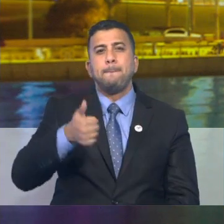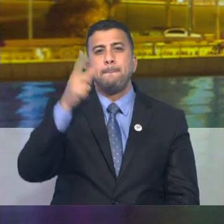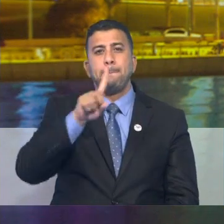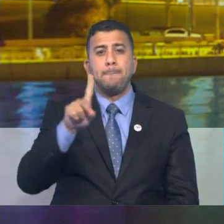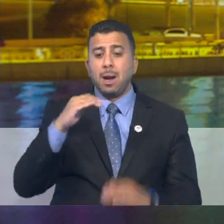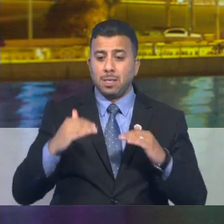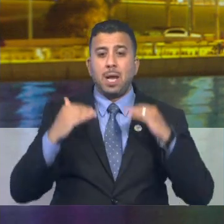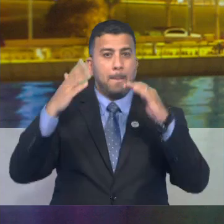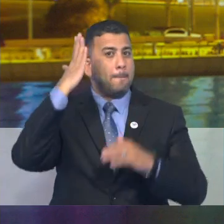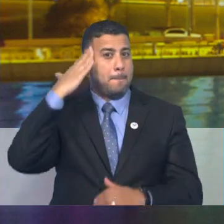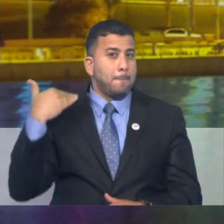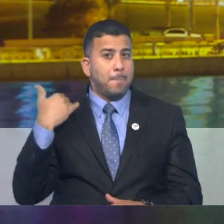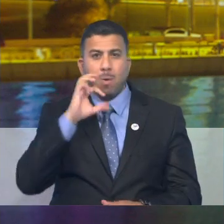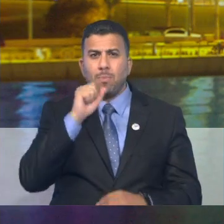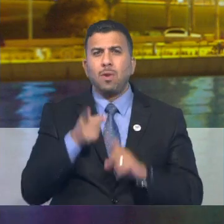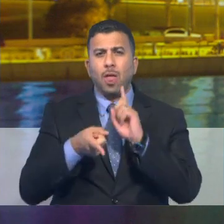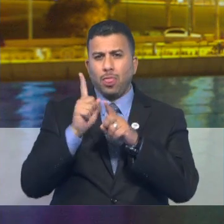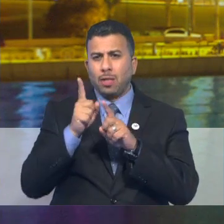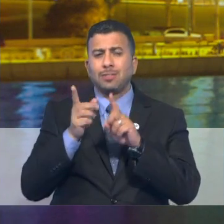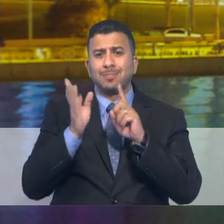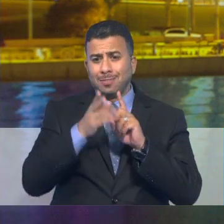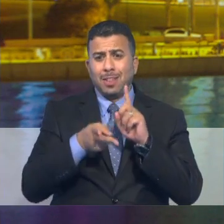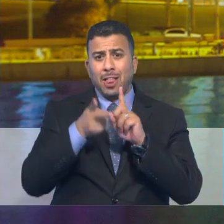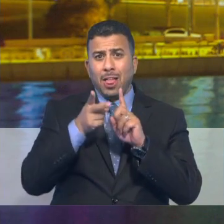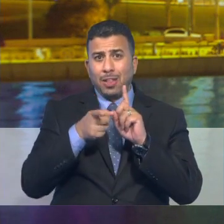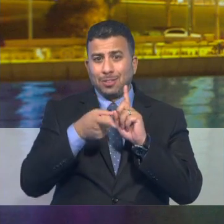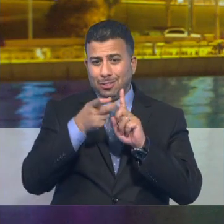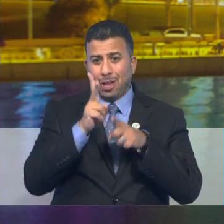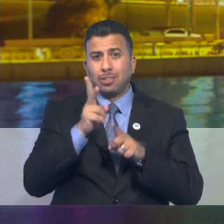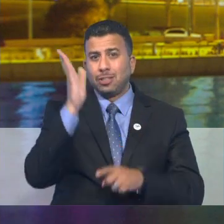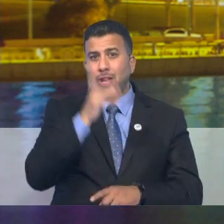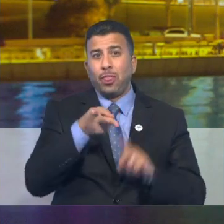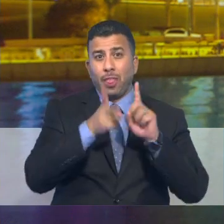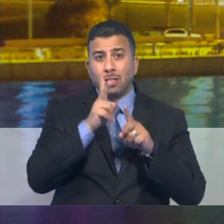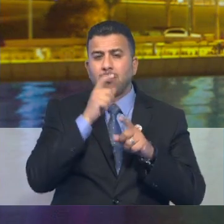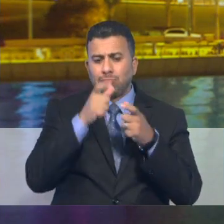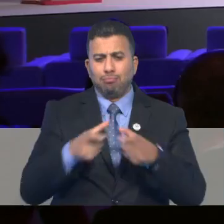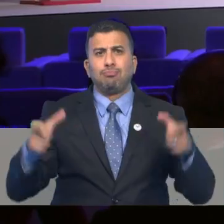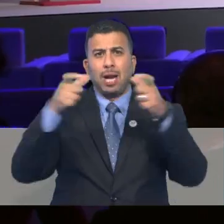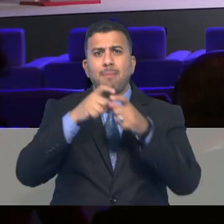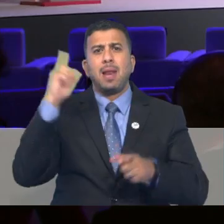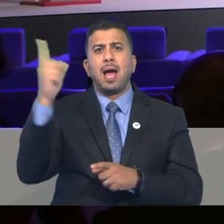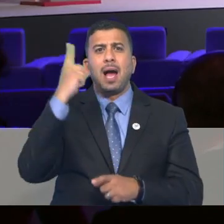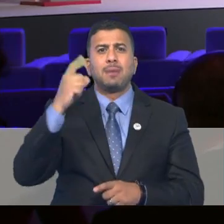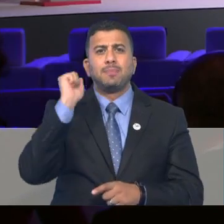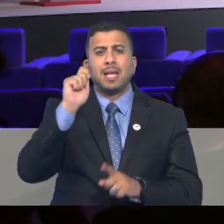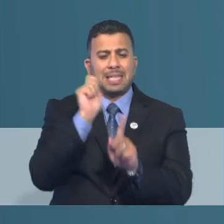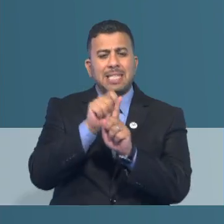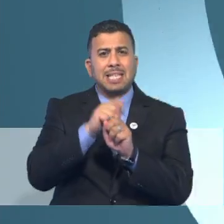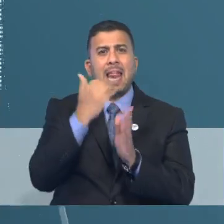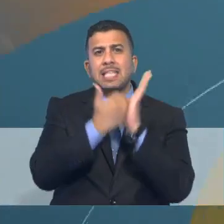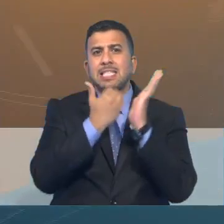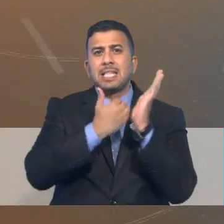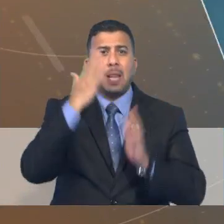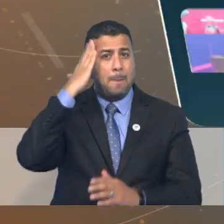يومي 10 و11 من ديسمبر القادم، موعدا لانعقاد الدورة الثانية للقمة العالمية للتمكين الاقتصادي للمرأة